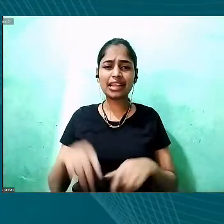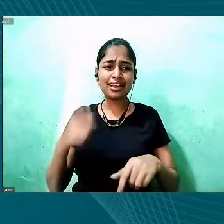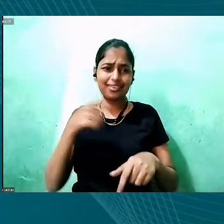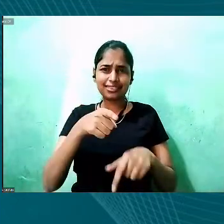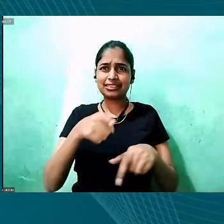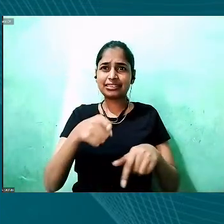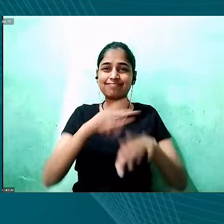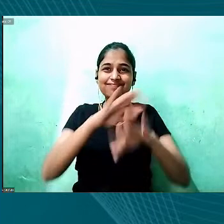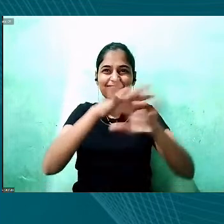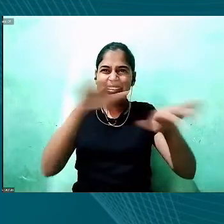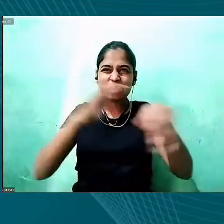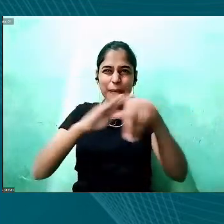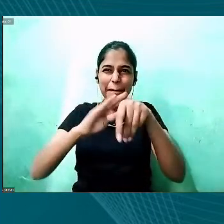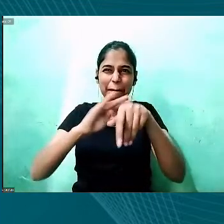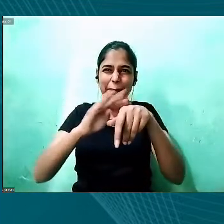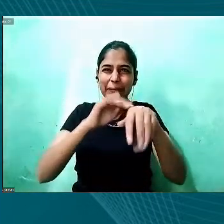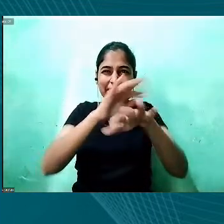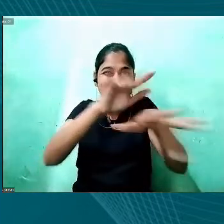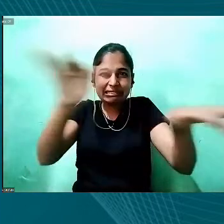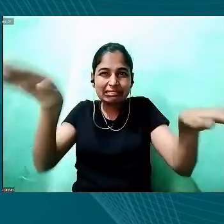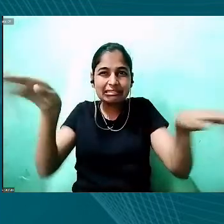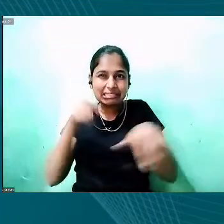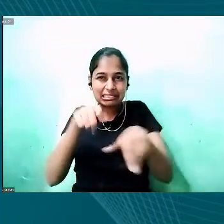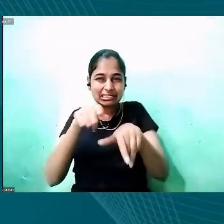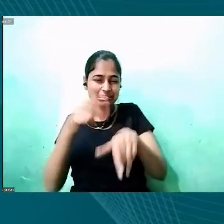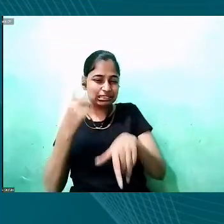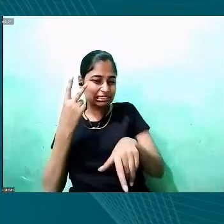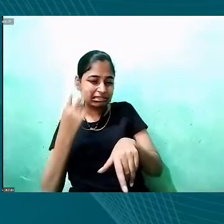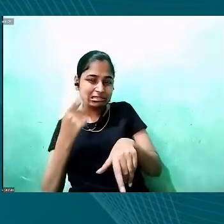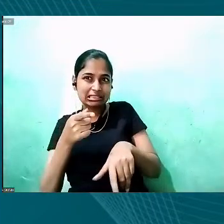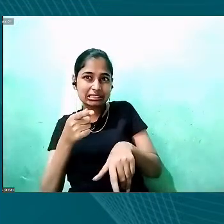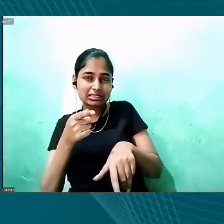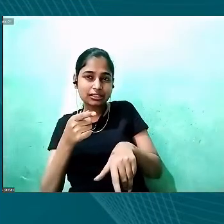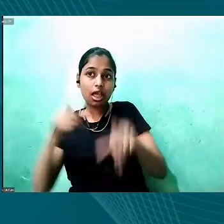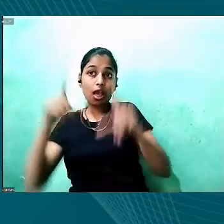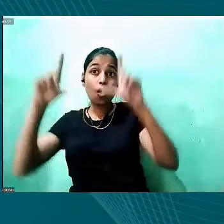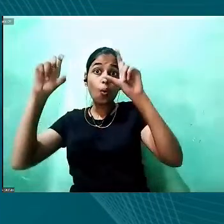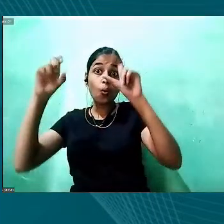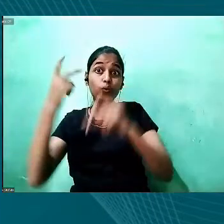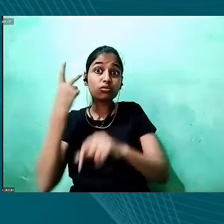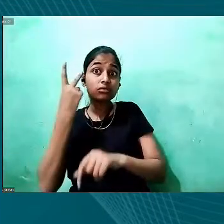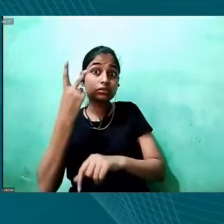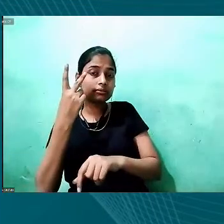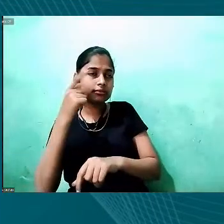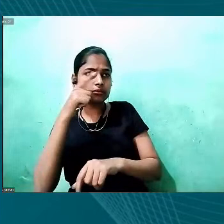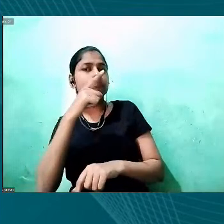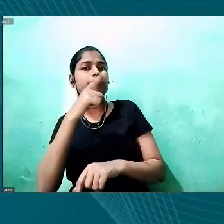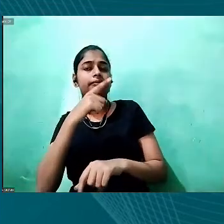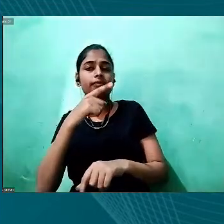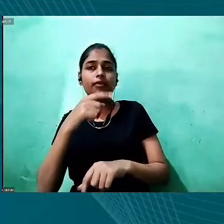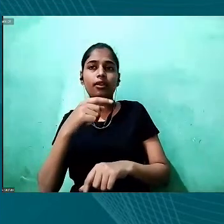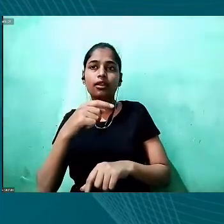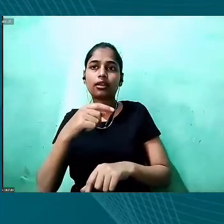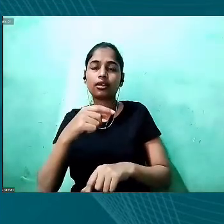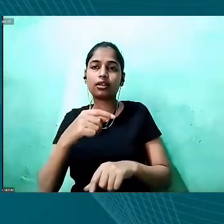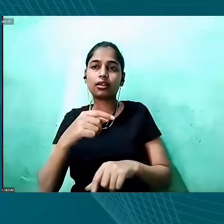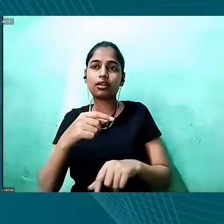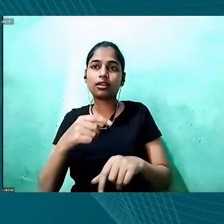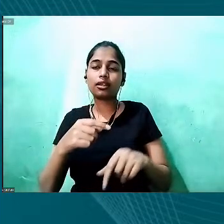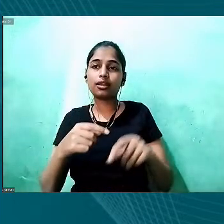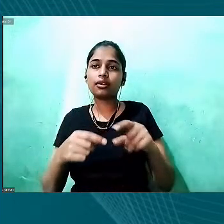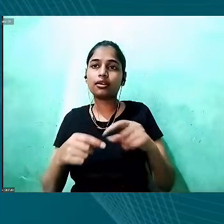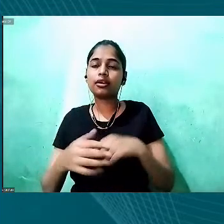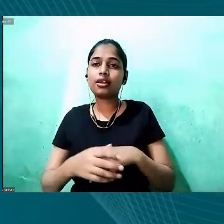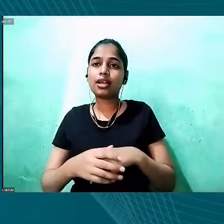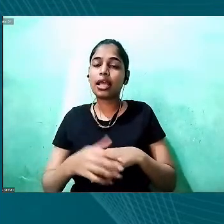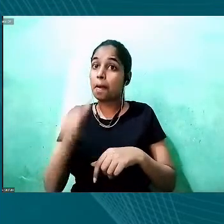कि हमारा जो फोटोग्राफ है, बहुत बार फोटोग्राफ में, क्योंकि ये पानी के आसपास होता है, सो इन